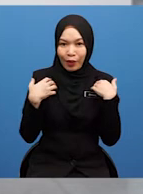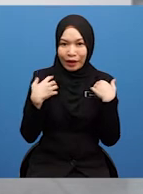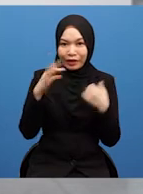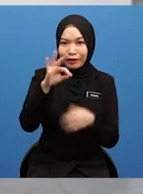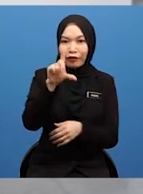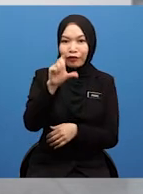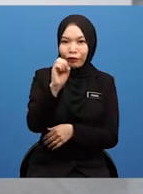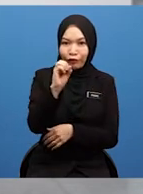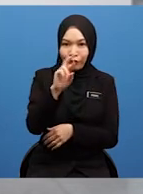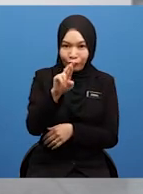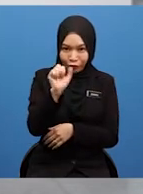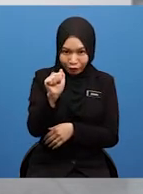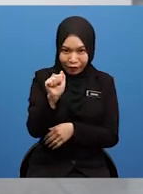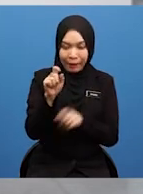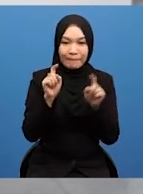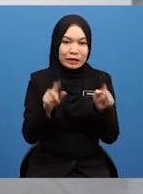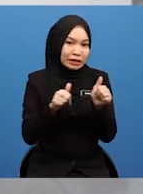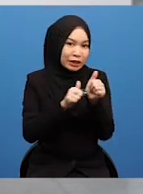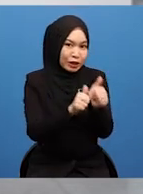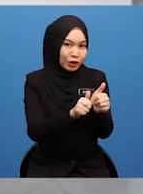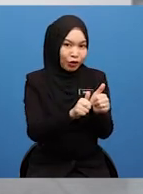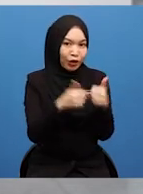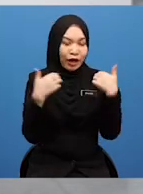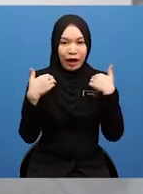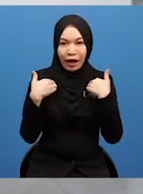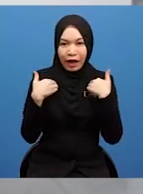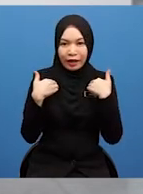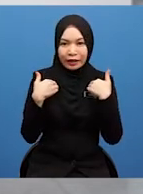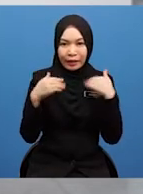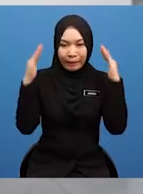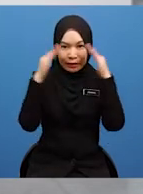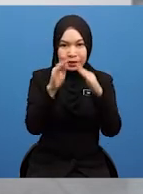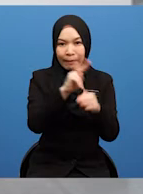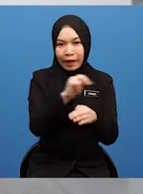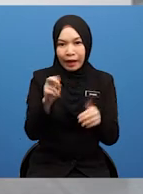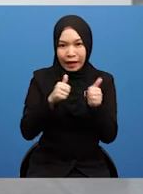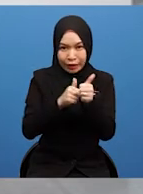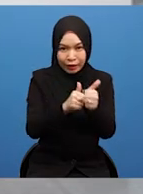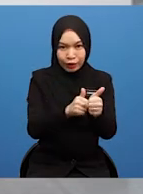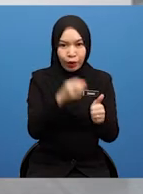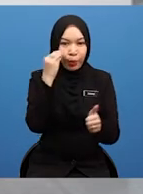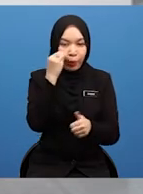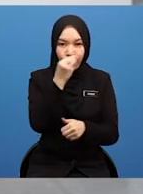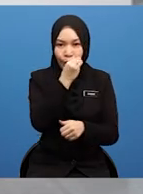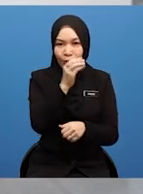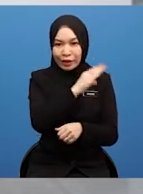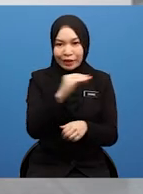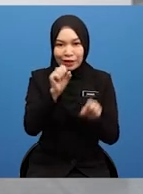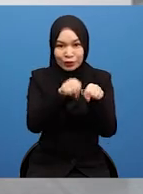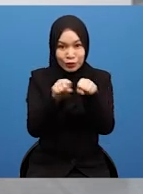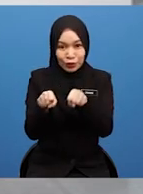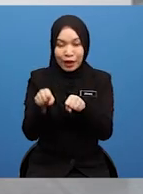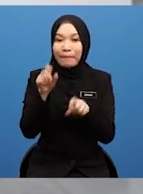koleksi flora fauna pada satu tempat Melarikan td1 membekali bakal lukisan teknik ke Jakarta takkan semakin tidak akan bercampur